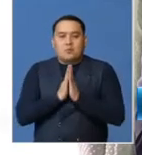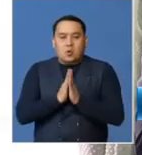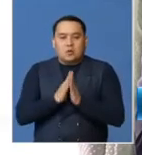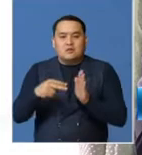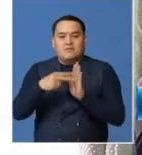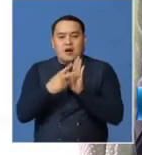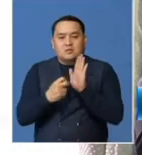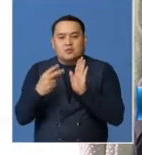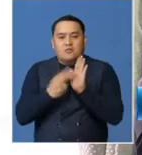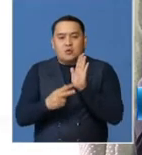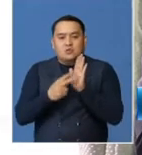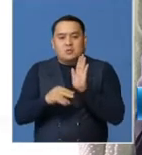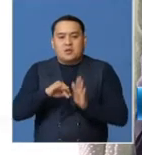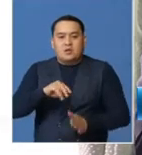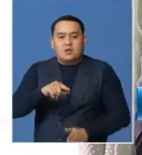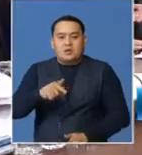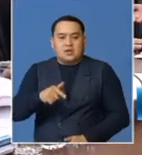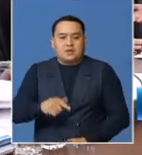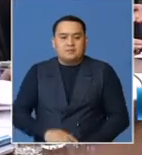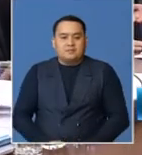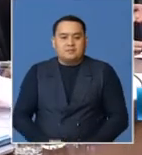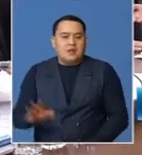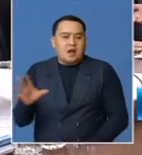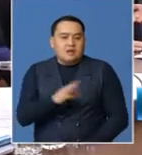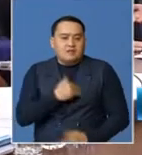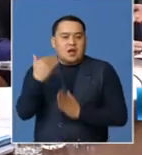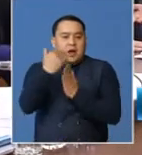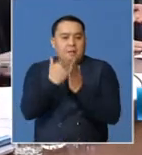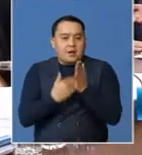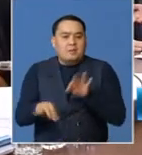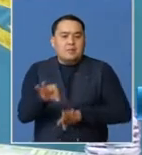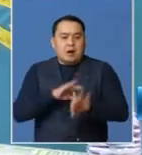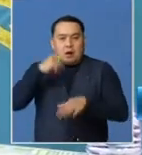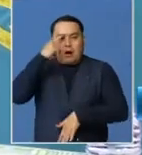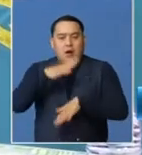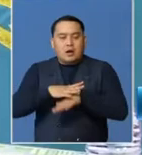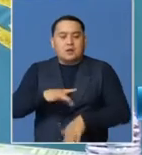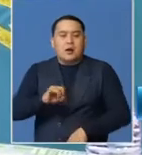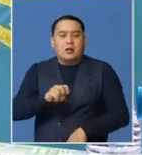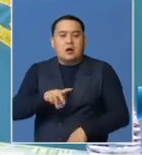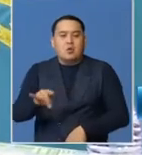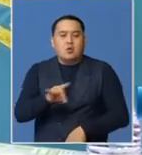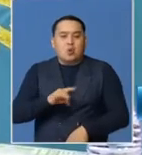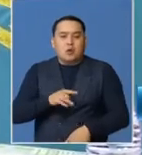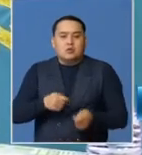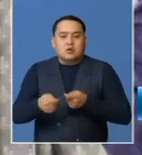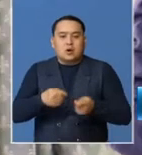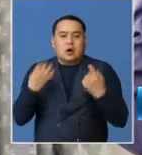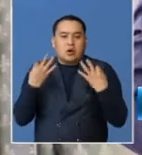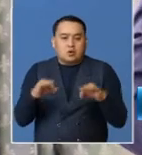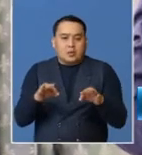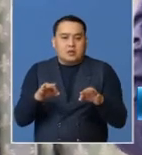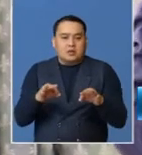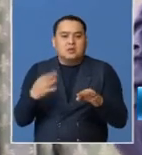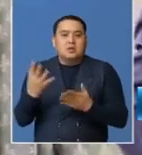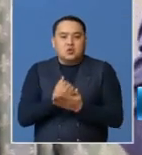вас 880 миллионов. Все вышеперечисленные проекты акима Алакольского района руководство области одобрило.